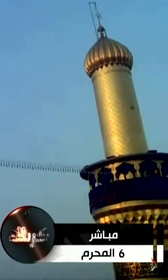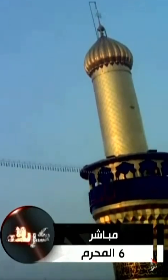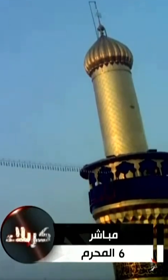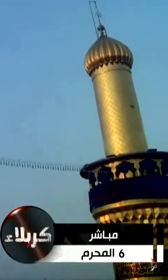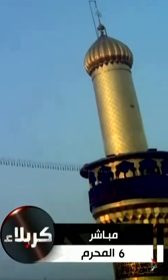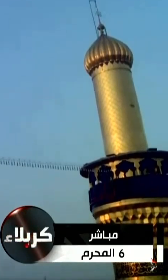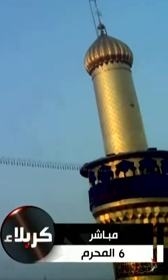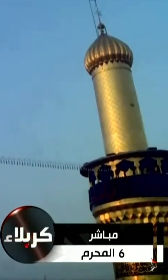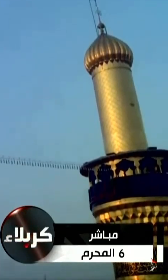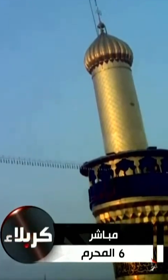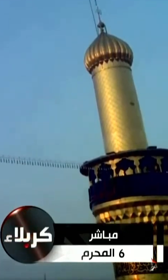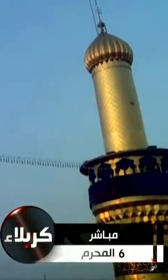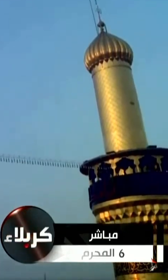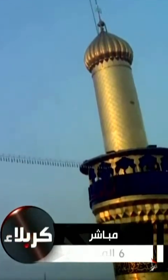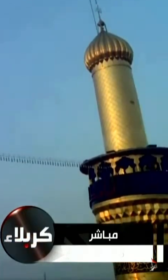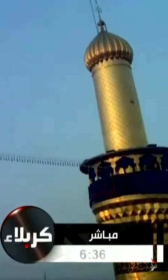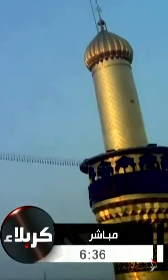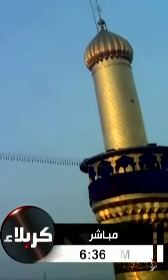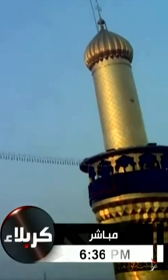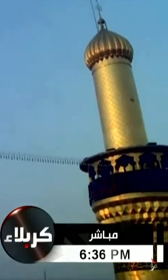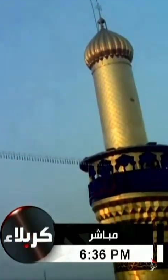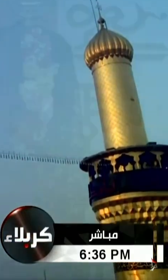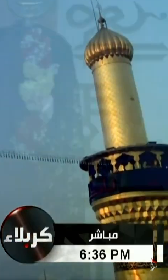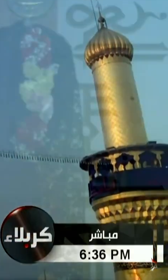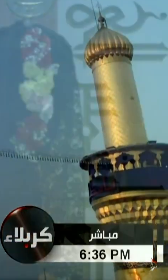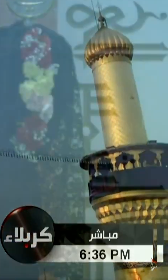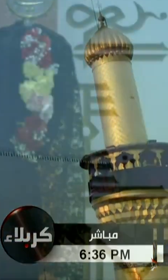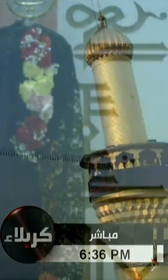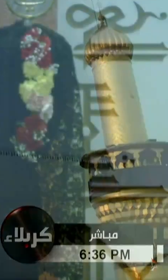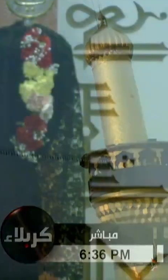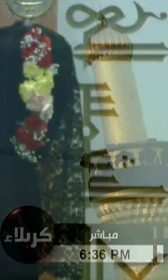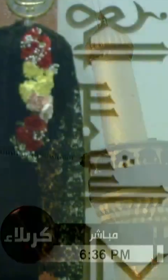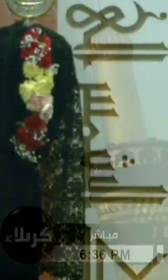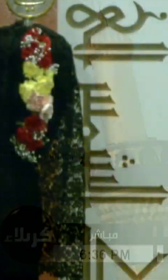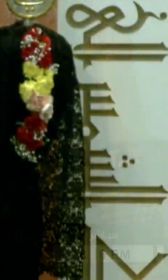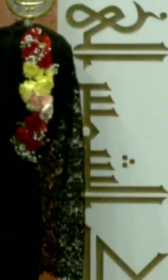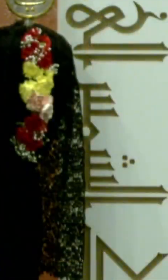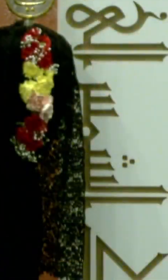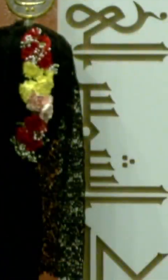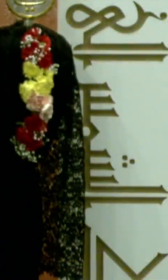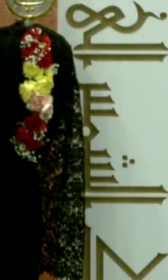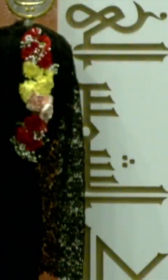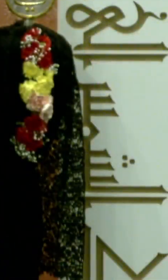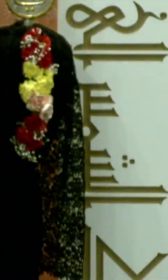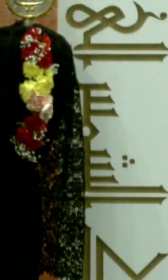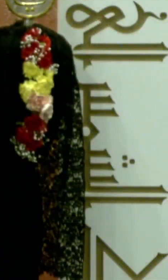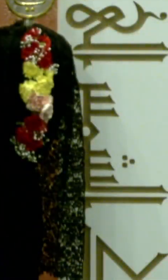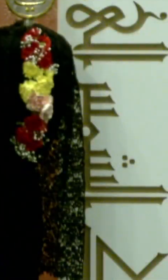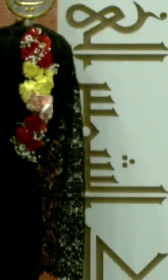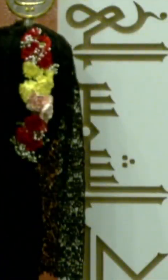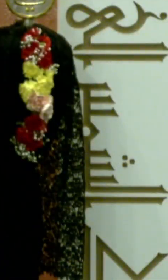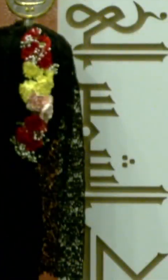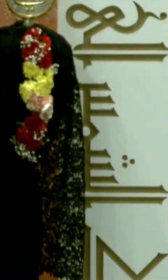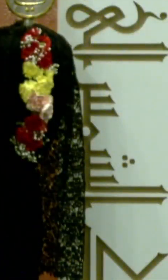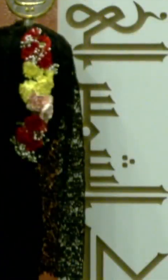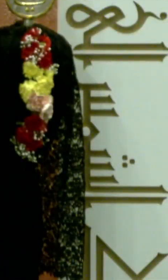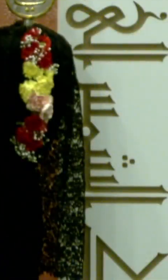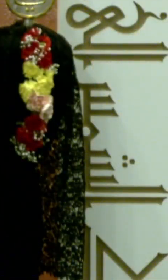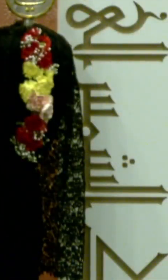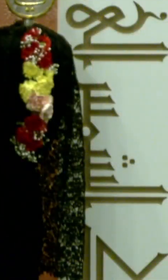صل على محمد وآل محمد. رحم الله من يقرأ